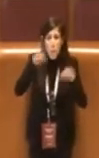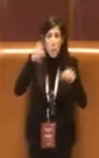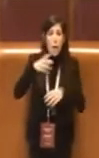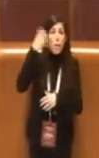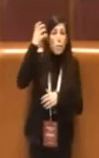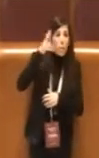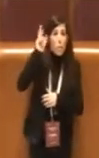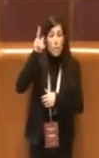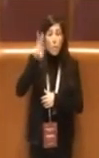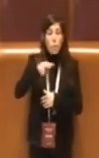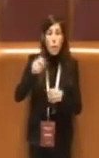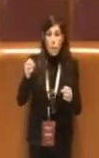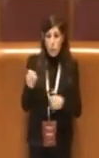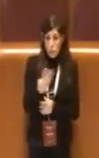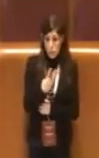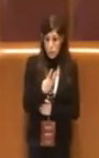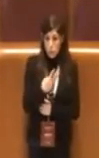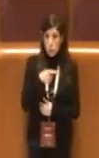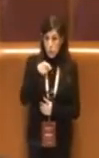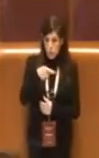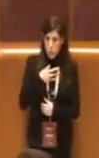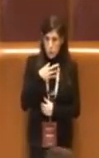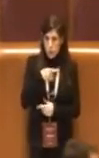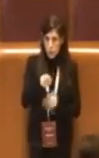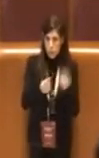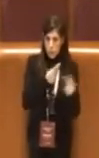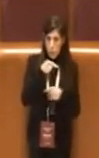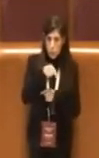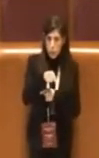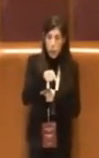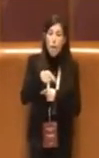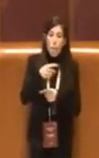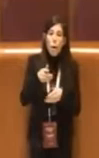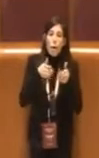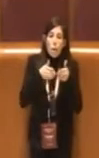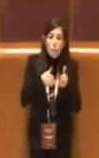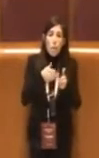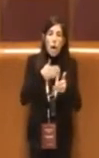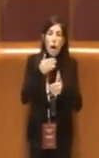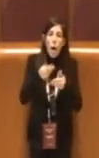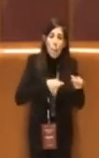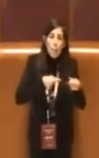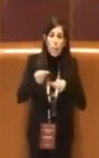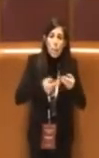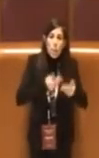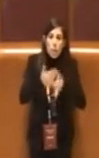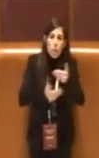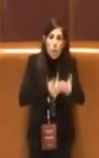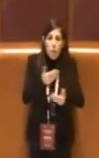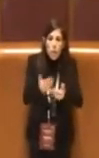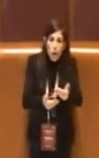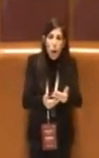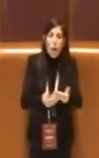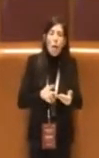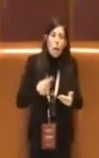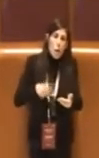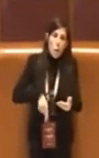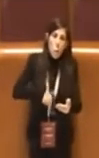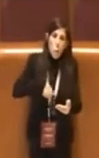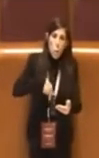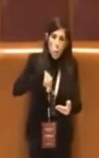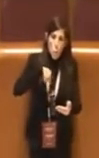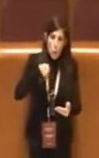febbraio 2014. Poi l'iter amministrativo ha richiesto, essendo anche lì diciamo,